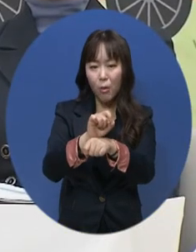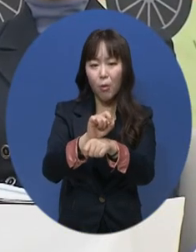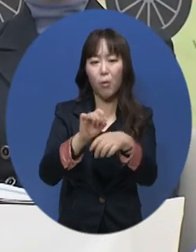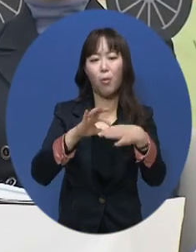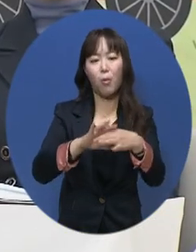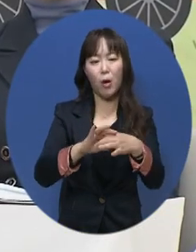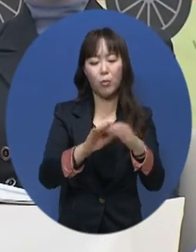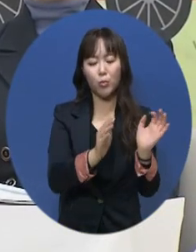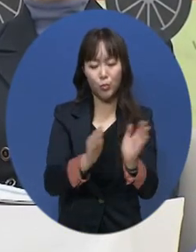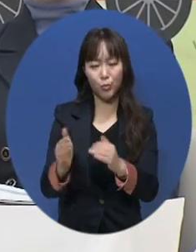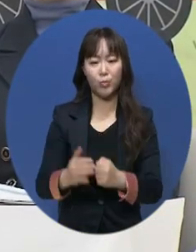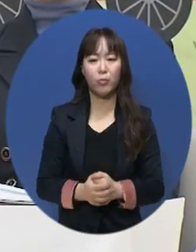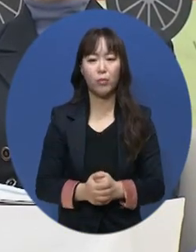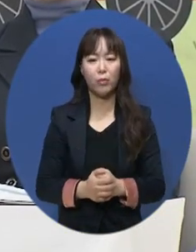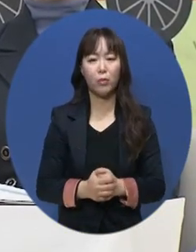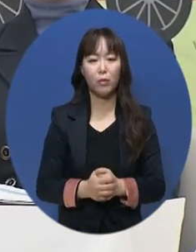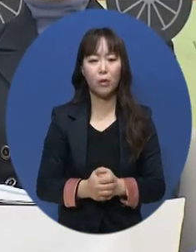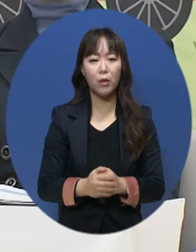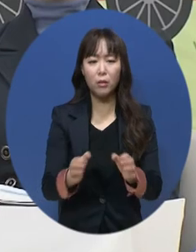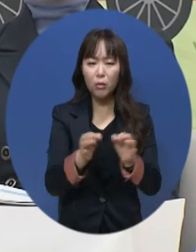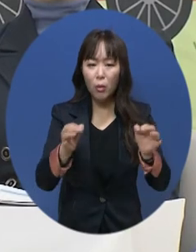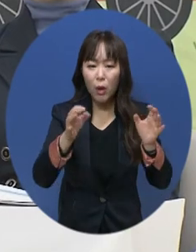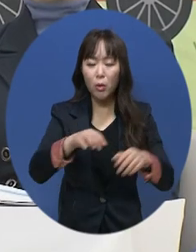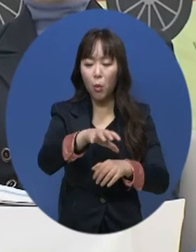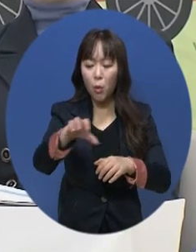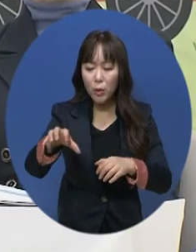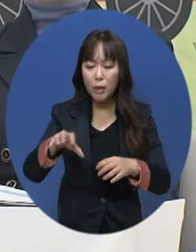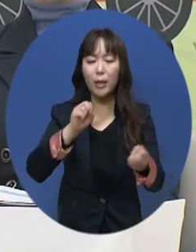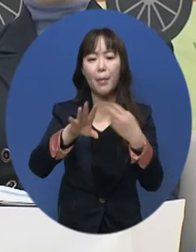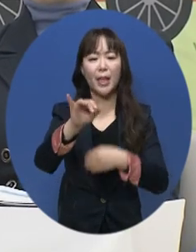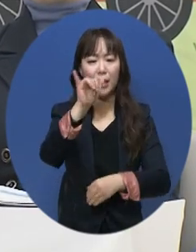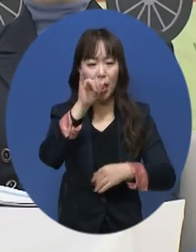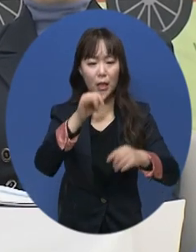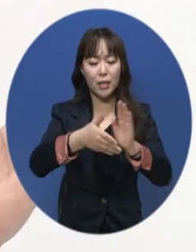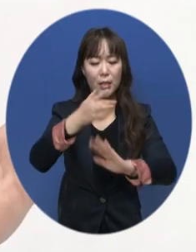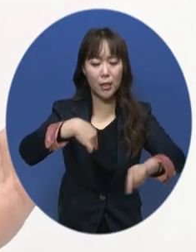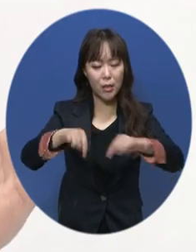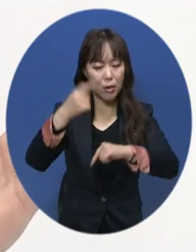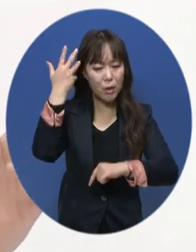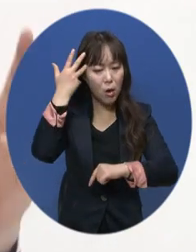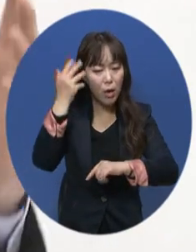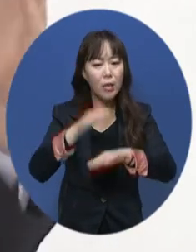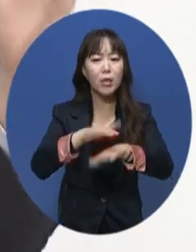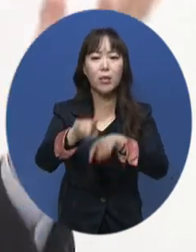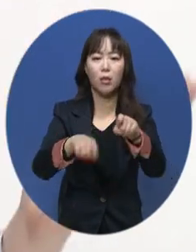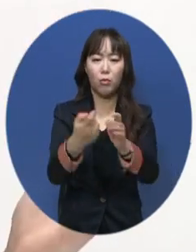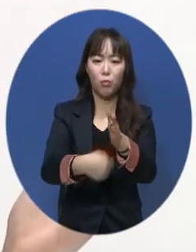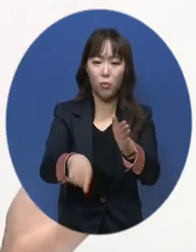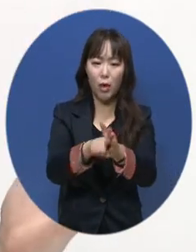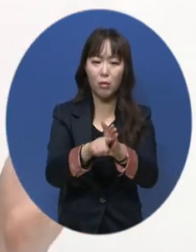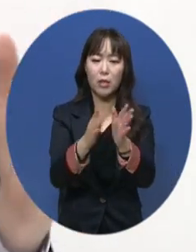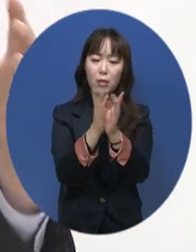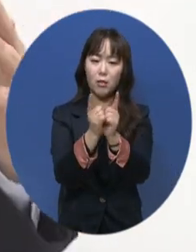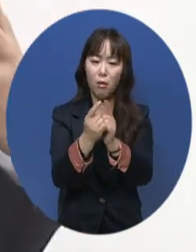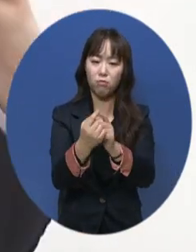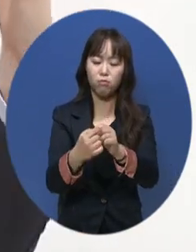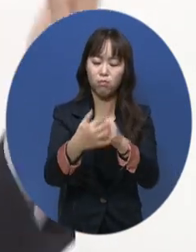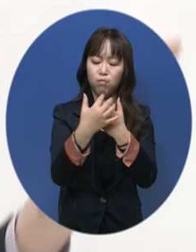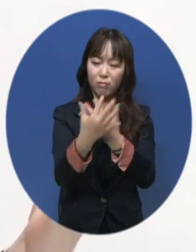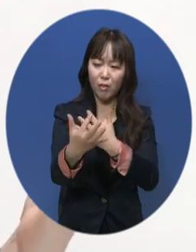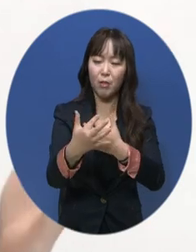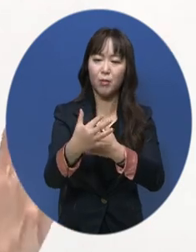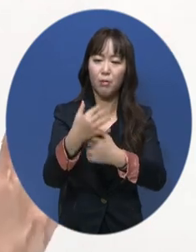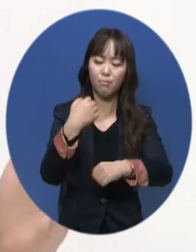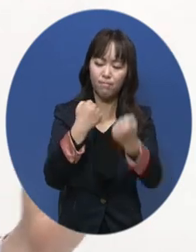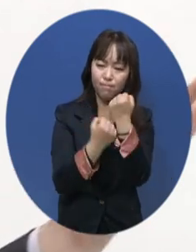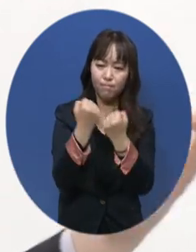마련됐습니다. 그동안 남원 씨는 현장에 답이 있다는 시정 철학을 실천하기 위해 대면 방식의 시정설명회를